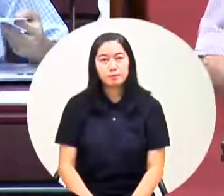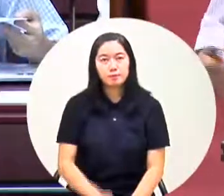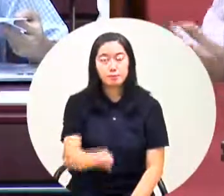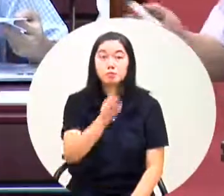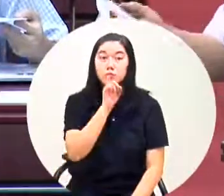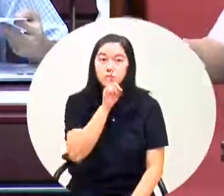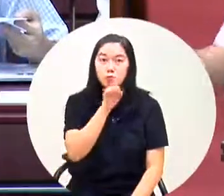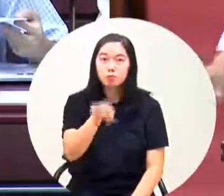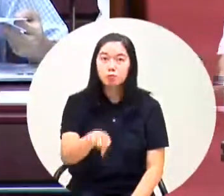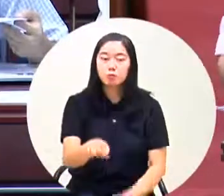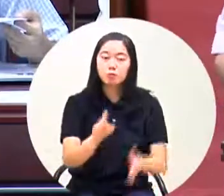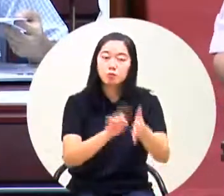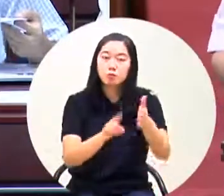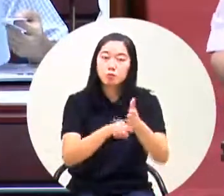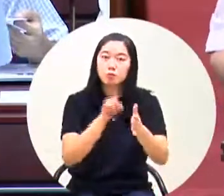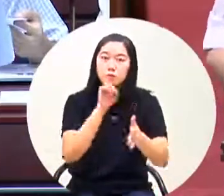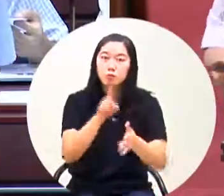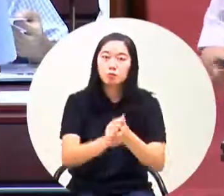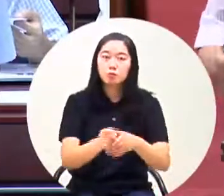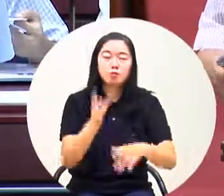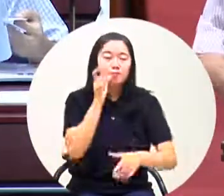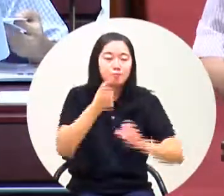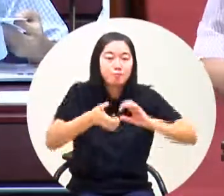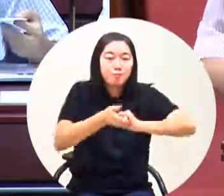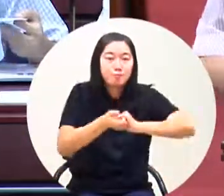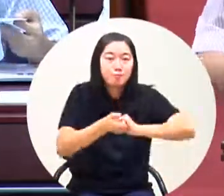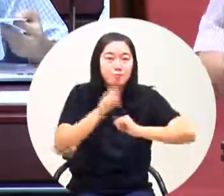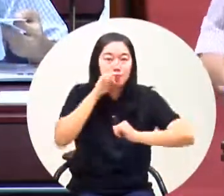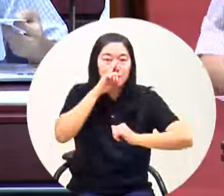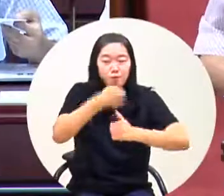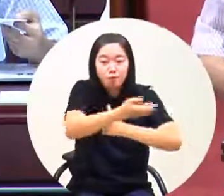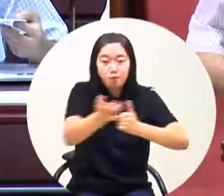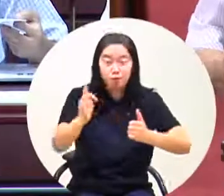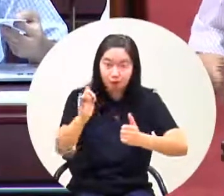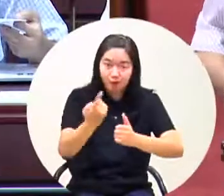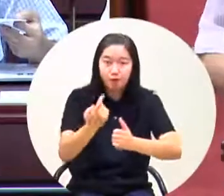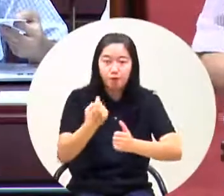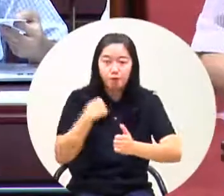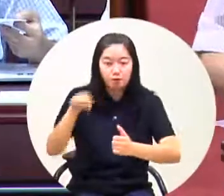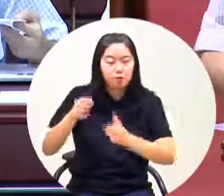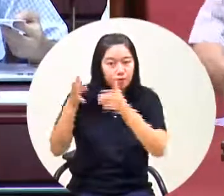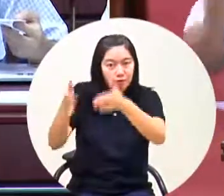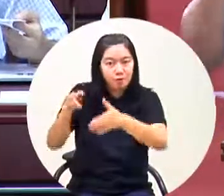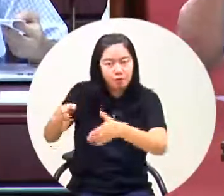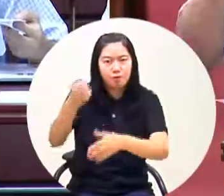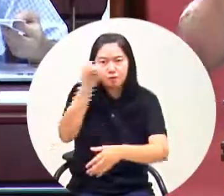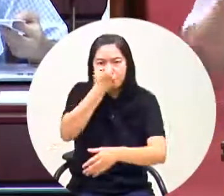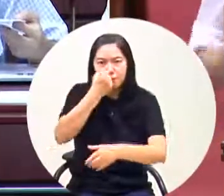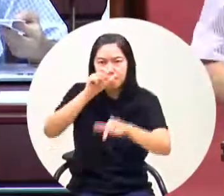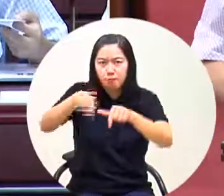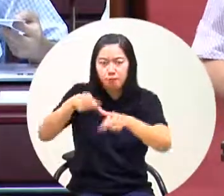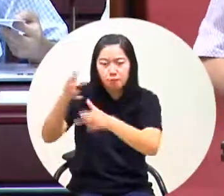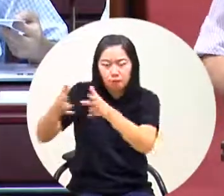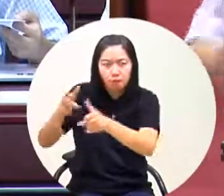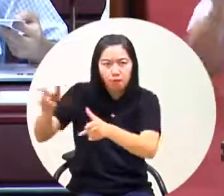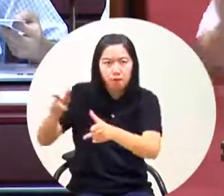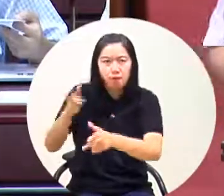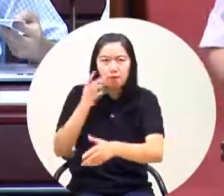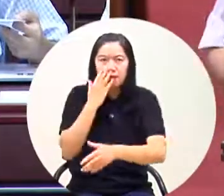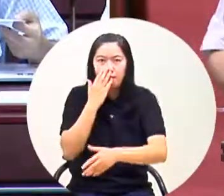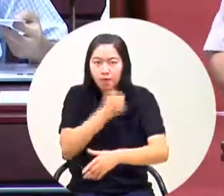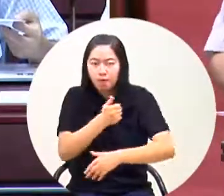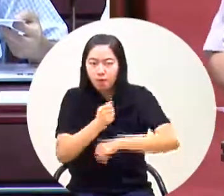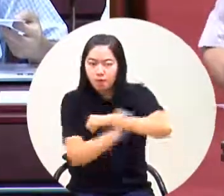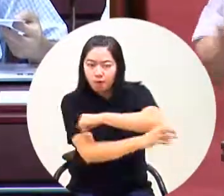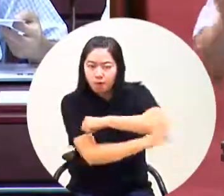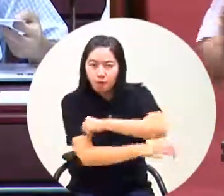是简单一个固定污染源嘛，哈、哦。啊，我即卖是你针对这些不孝业者， 不管是偷牌也好，偷